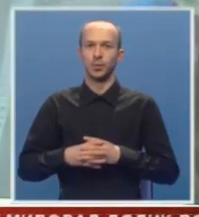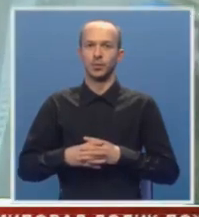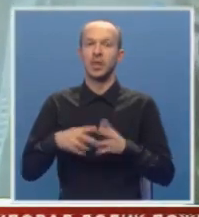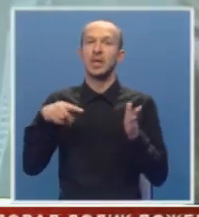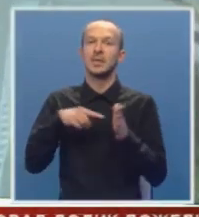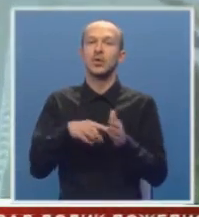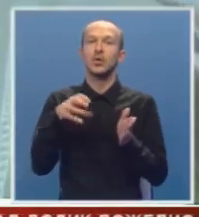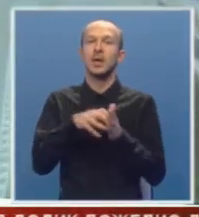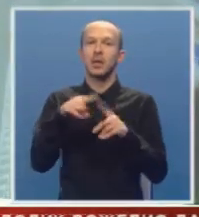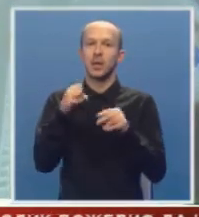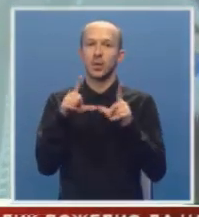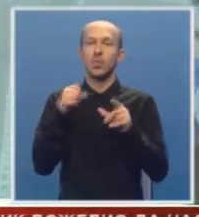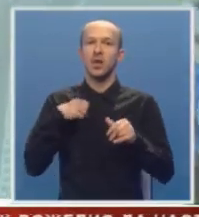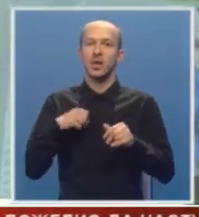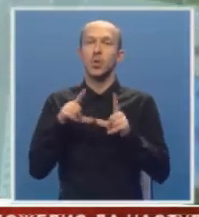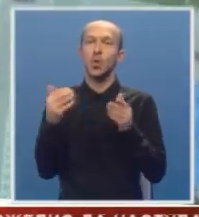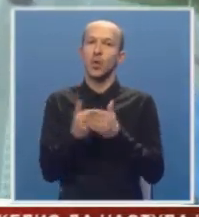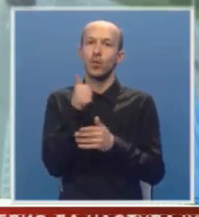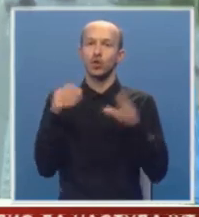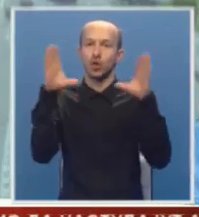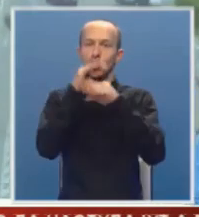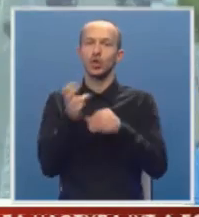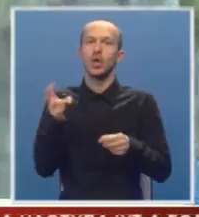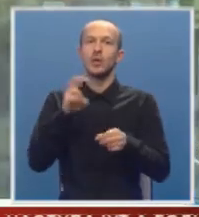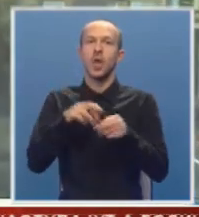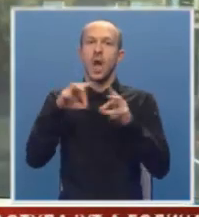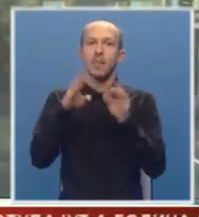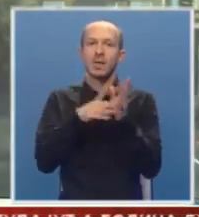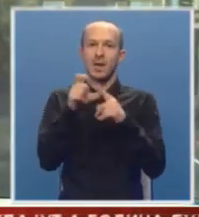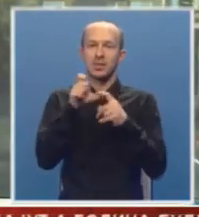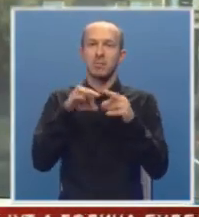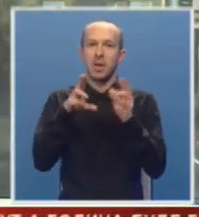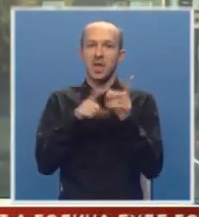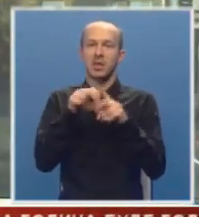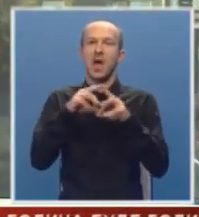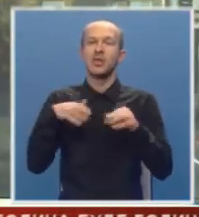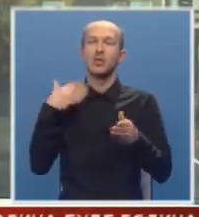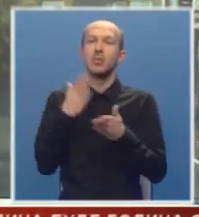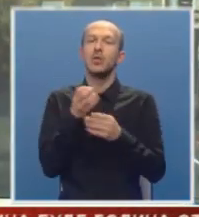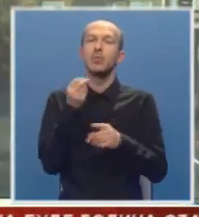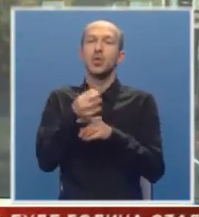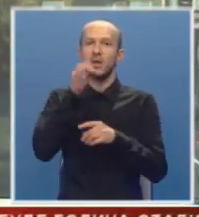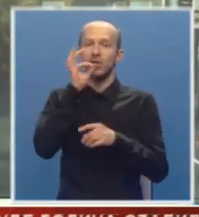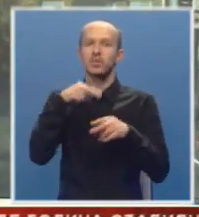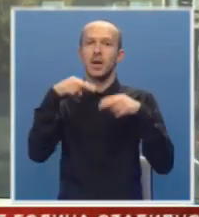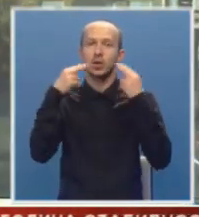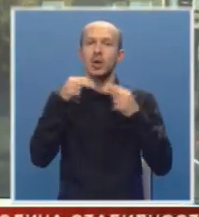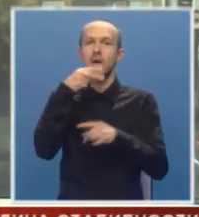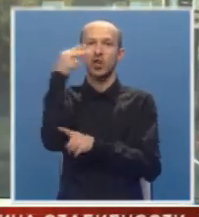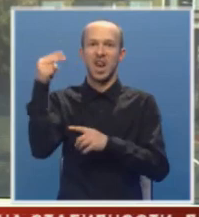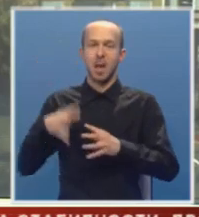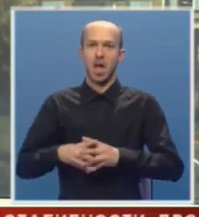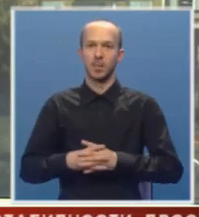Na centralnom gradskom trgu u Bijeljini u novogodišnjoj noći nastupit će Amadeus Band, a veselo će biti i u brojnim kafićima, restoranima,